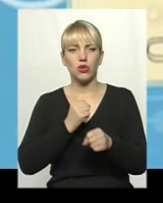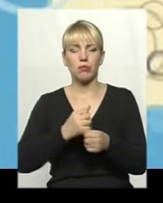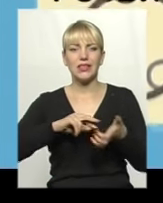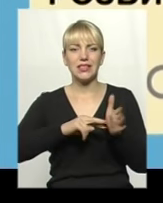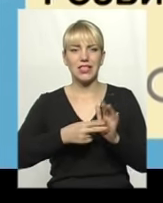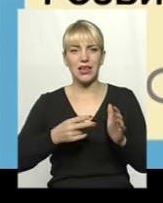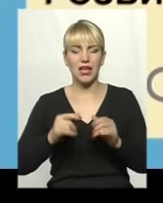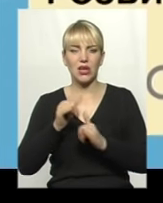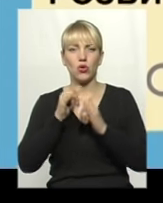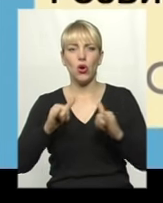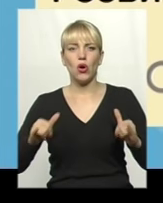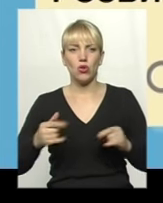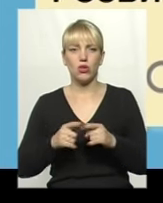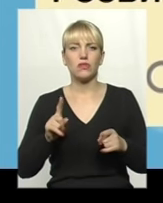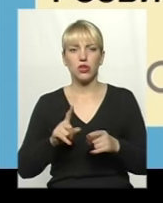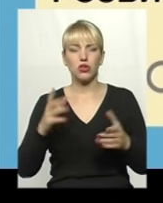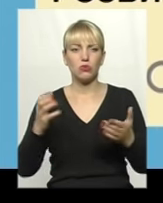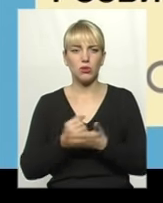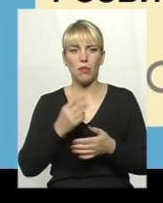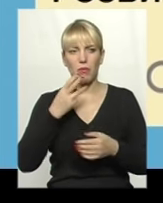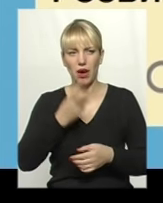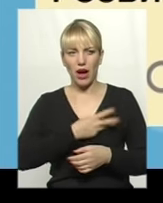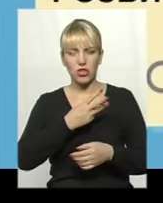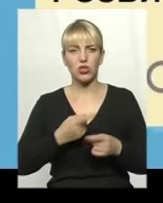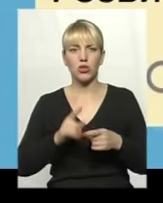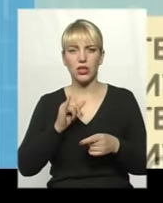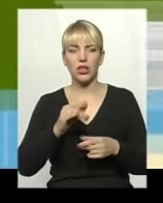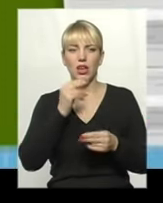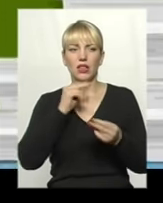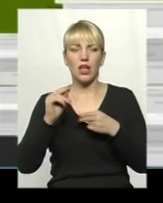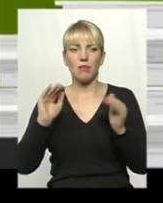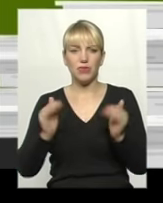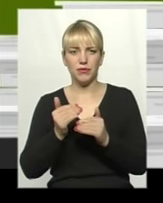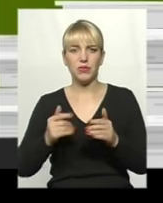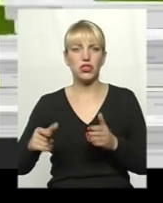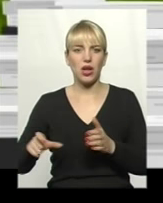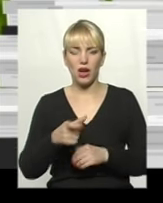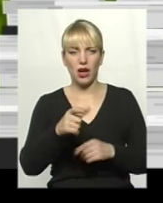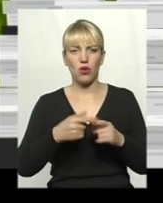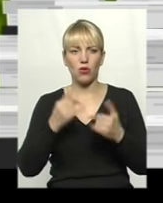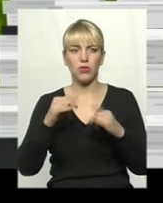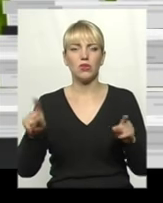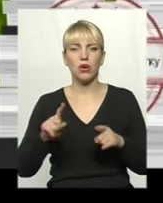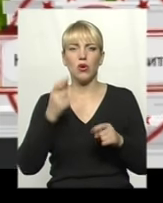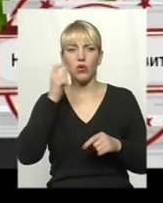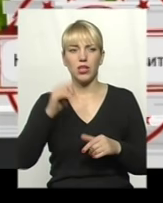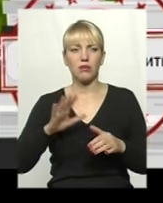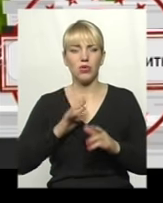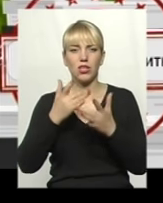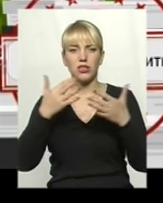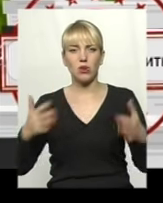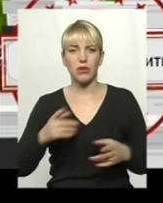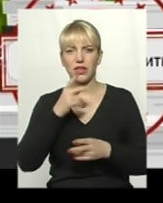Лише тоді можна досягти бажаного, до того ж, найоптимальнішим шляхом. Відомо, що в Україні були різноманітні стратегії та